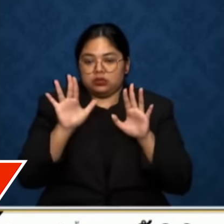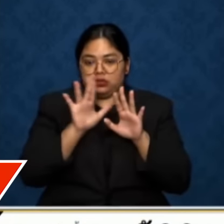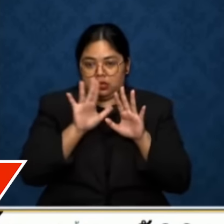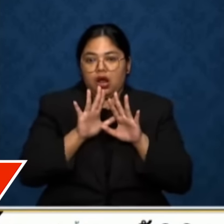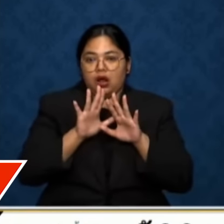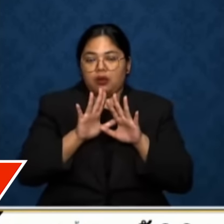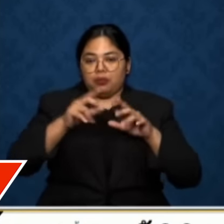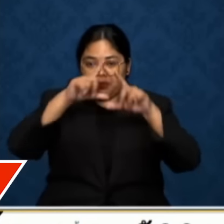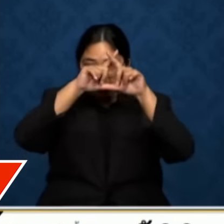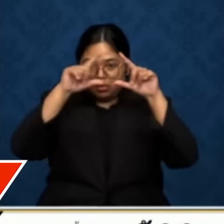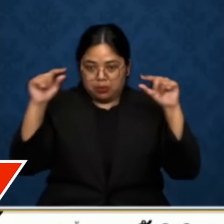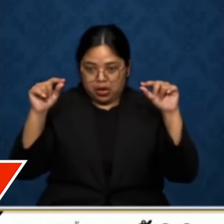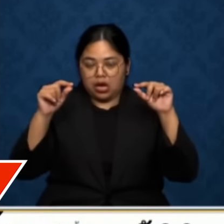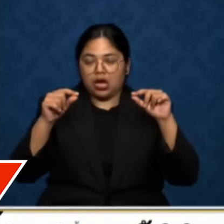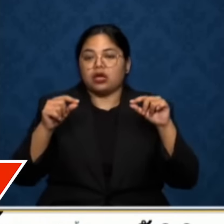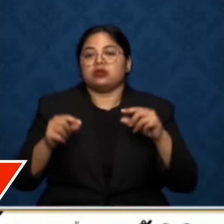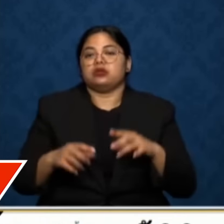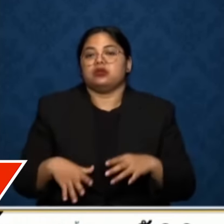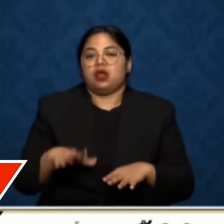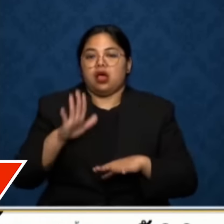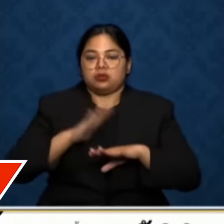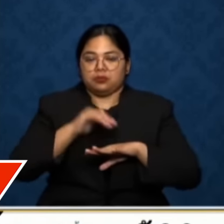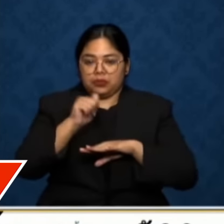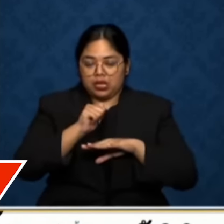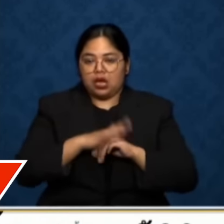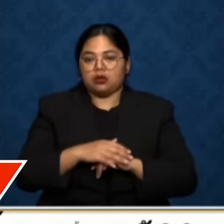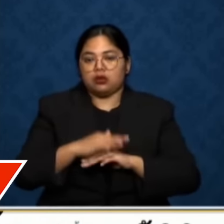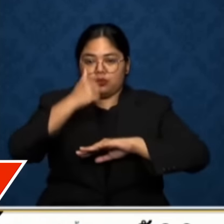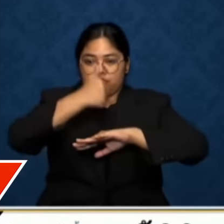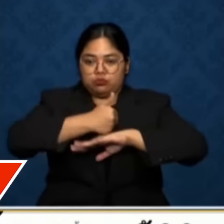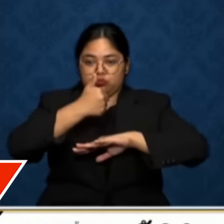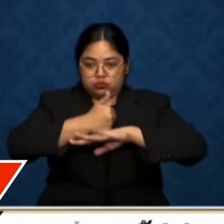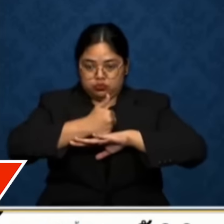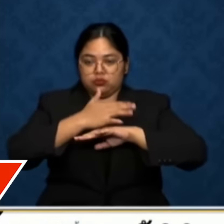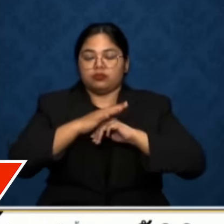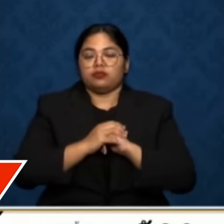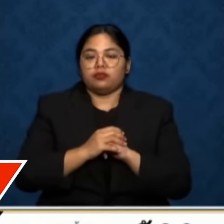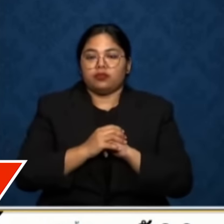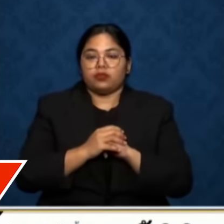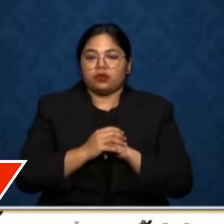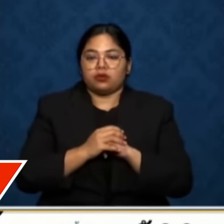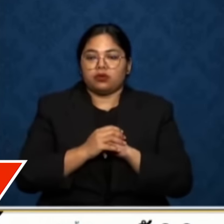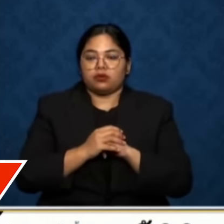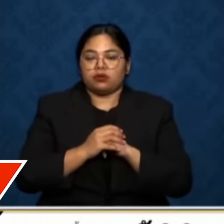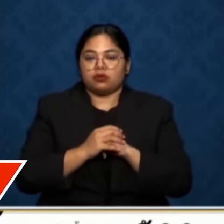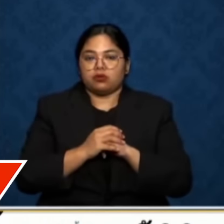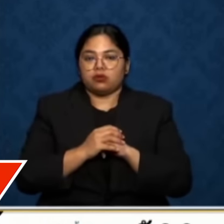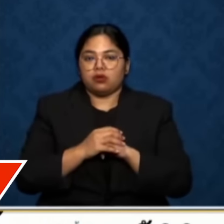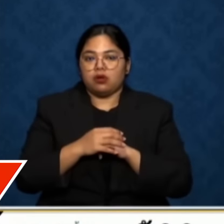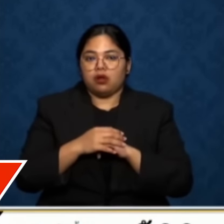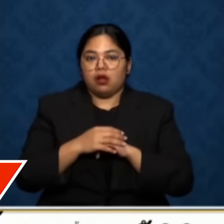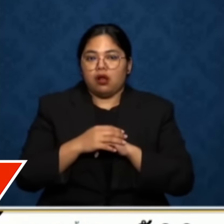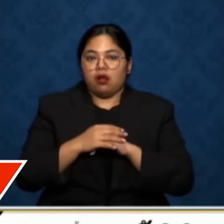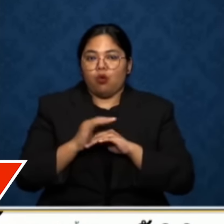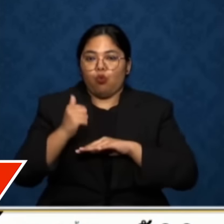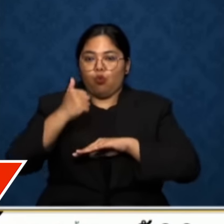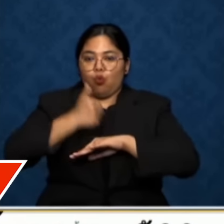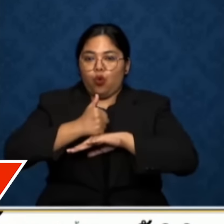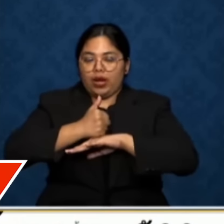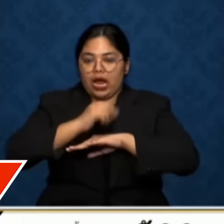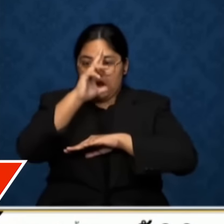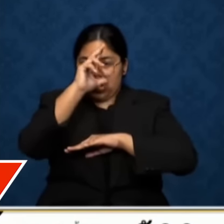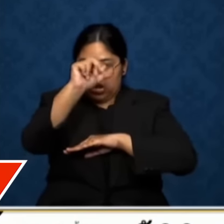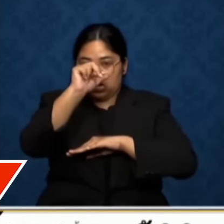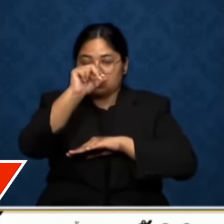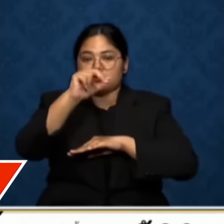ชีพชื่อที่2คือผอ.ส่วนชื่อที่3คือผบ.โรงพยาบาลไม่มีชื่อฮะเป็น